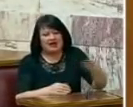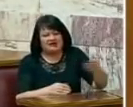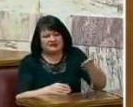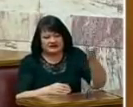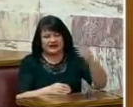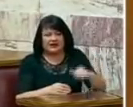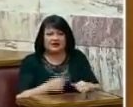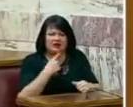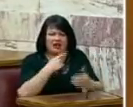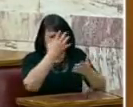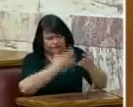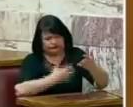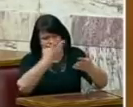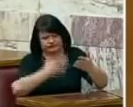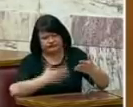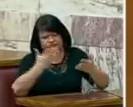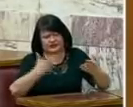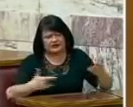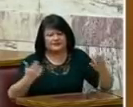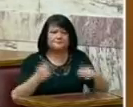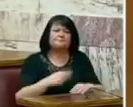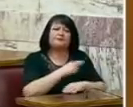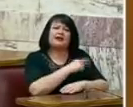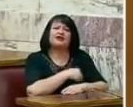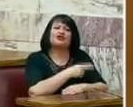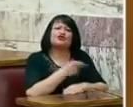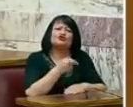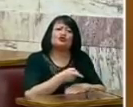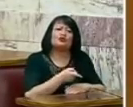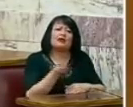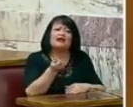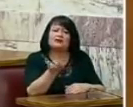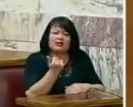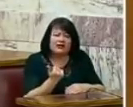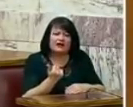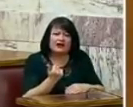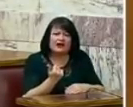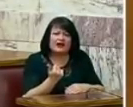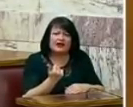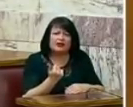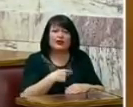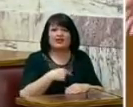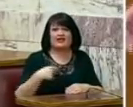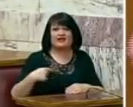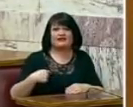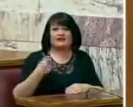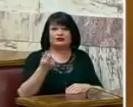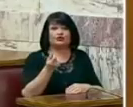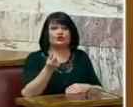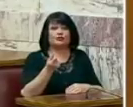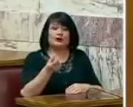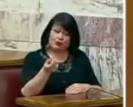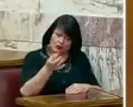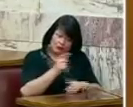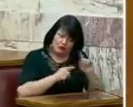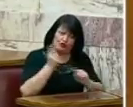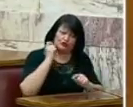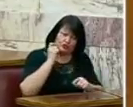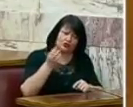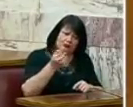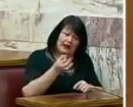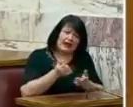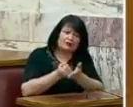από κάτω. Λέει, τα νοσοκομεία δεν έχουν λεφτά και θέλει ο Διευθυντής Οικονομικών, λέει και το όνομά του, θέλει